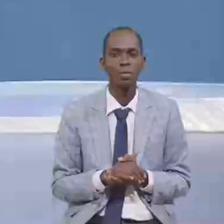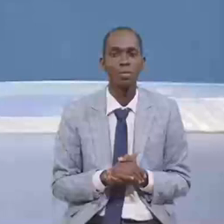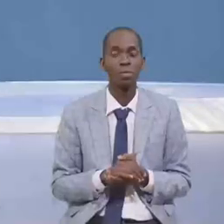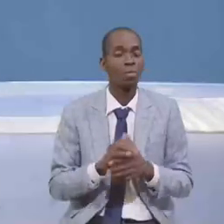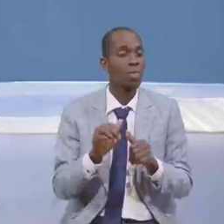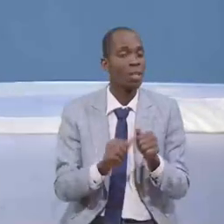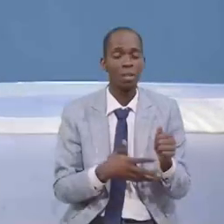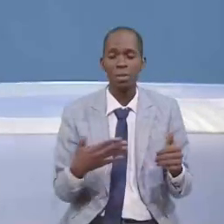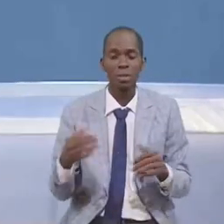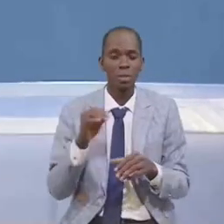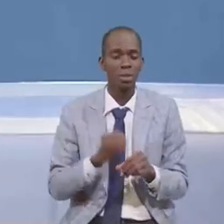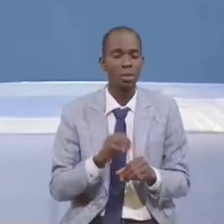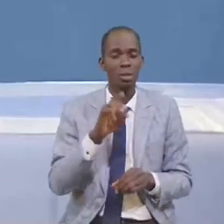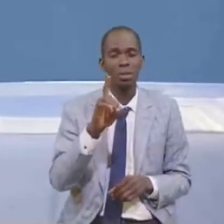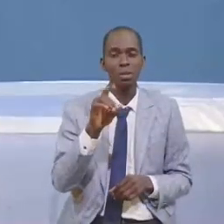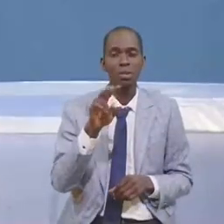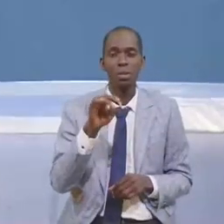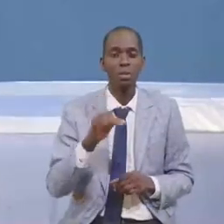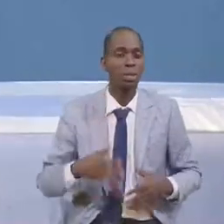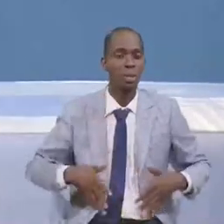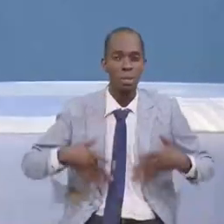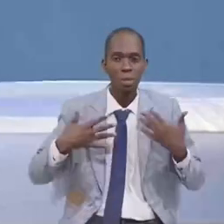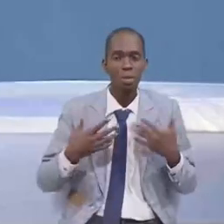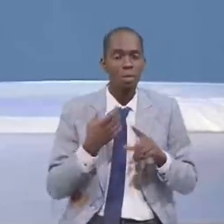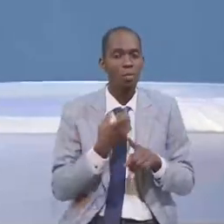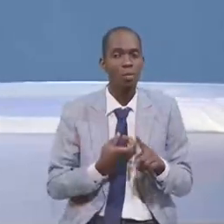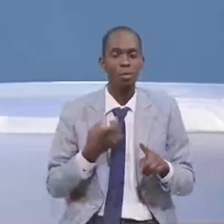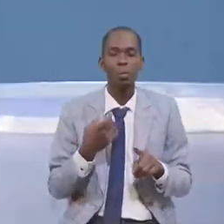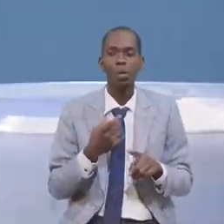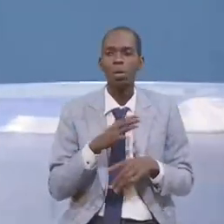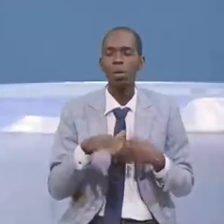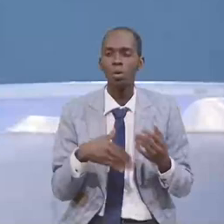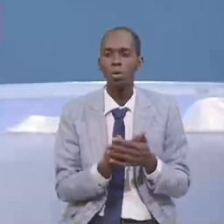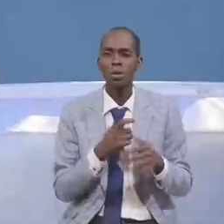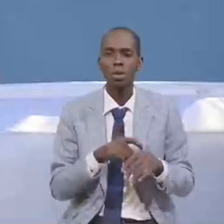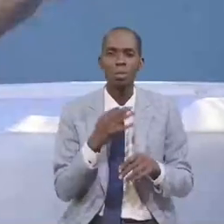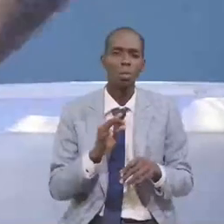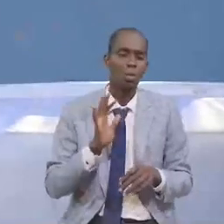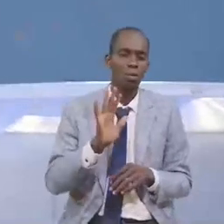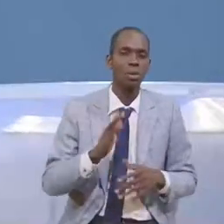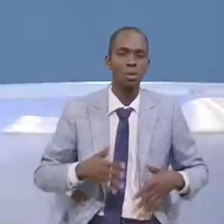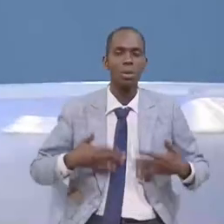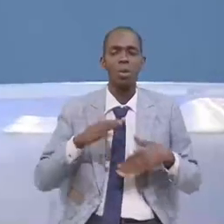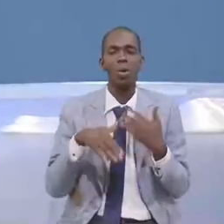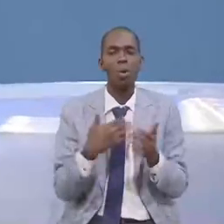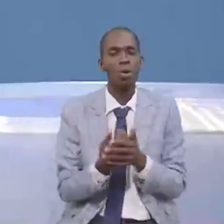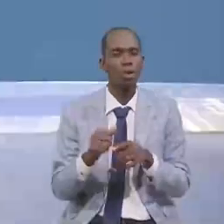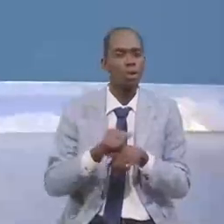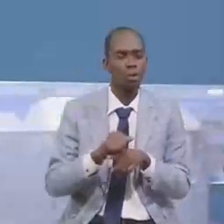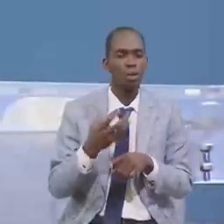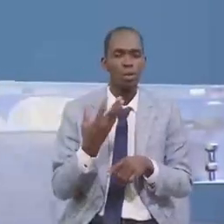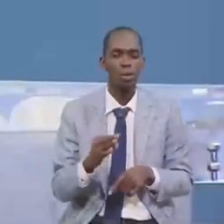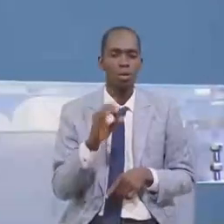Tout ce qui s'est passé dans sa vie, tous les talents de sa vie, toute la formation de sa vie.